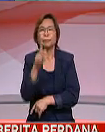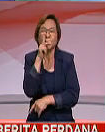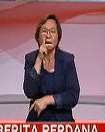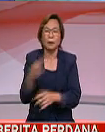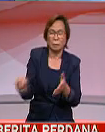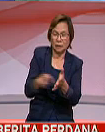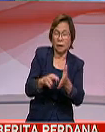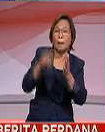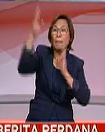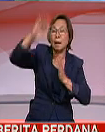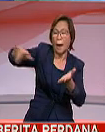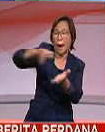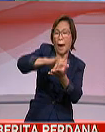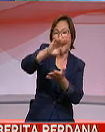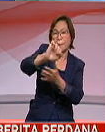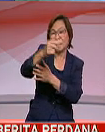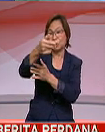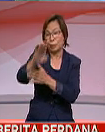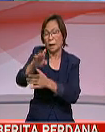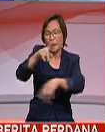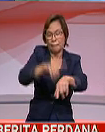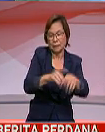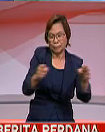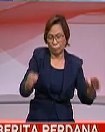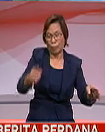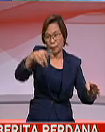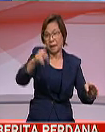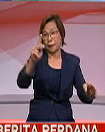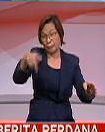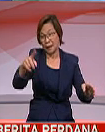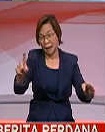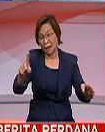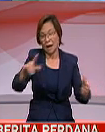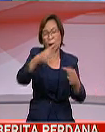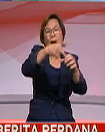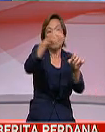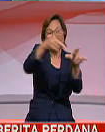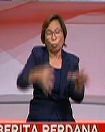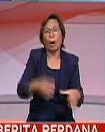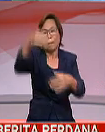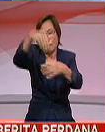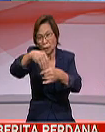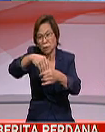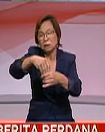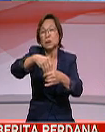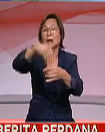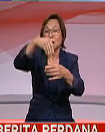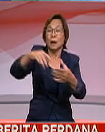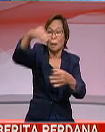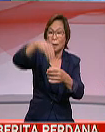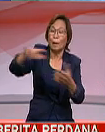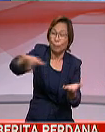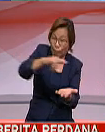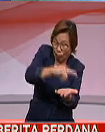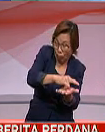jeruk penyataan Malaysia Fox berhak sepanjang tempoh TV di sebarang pergerakan penumpang keluar dan masuk melalui perjalanan udara menerusi